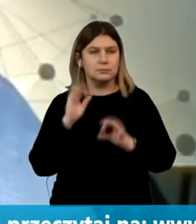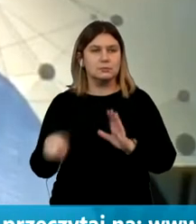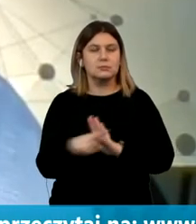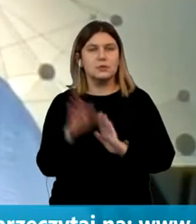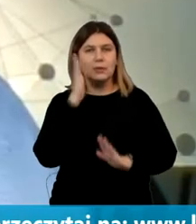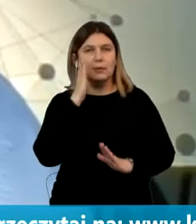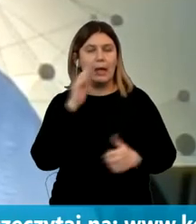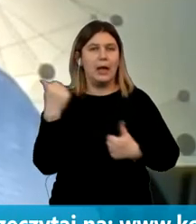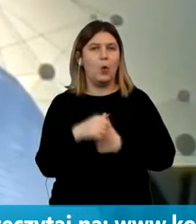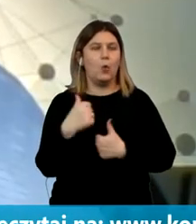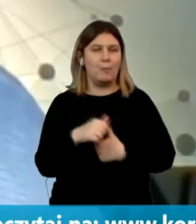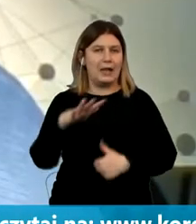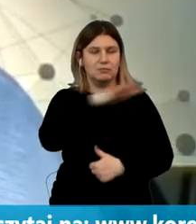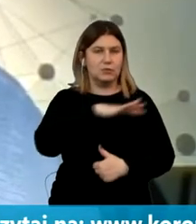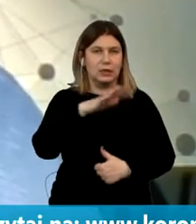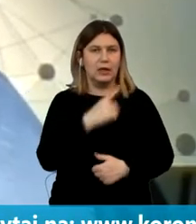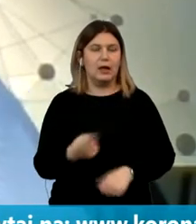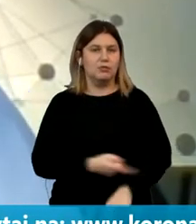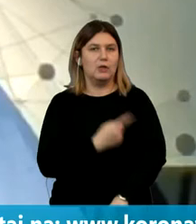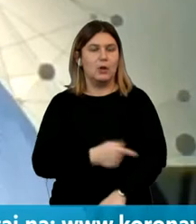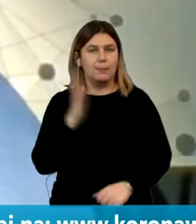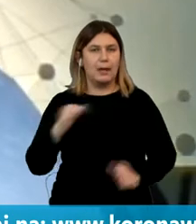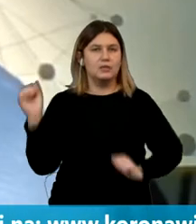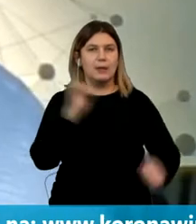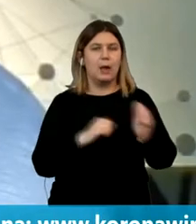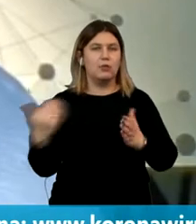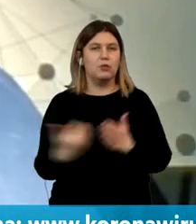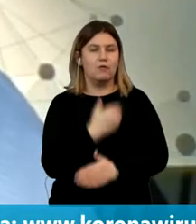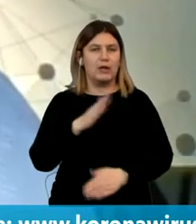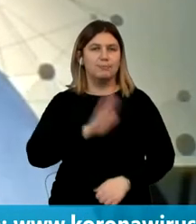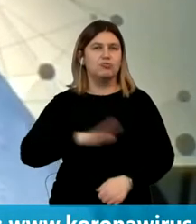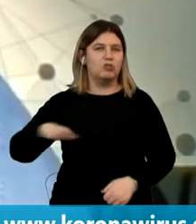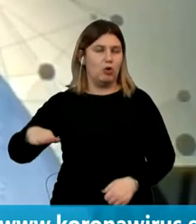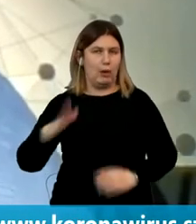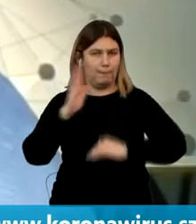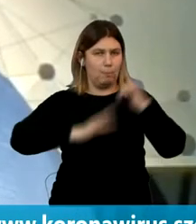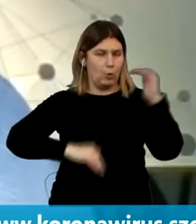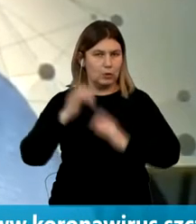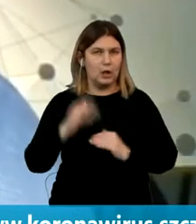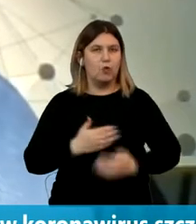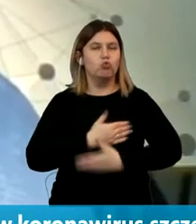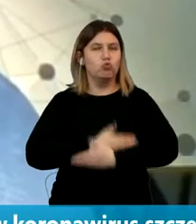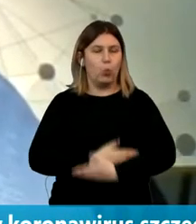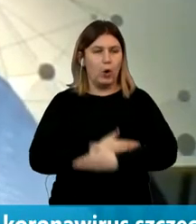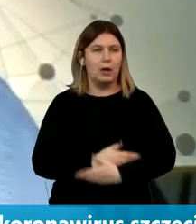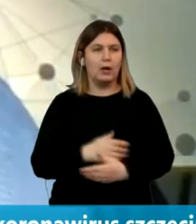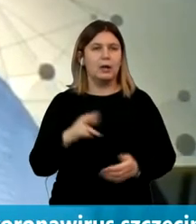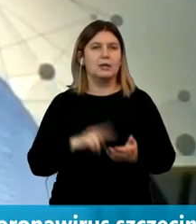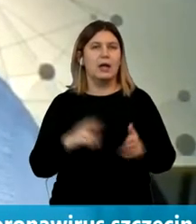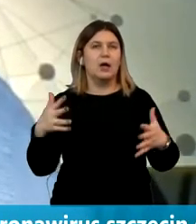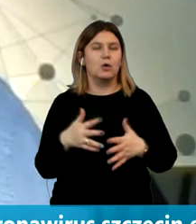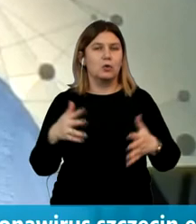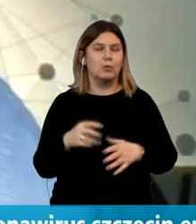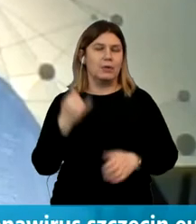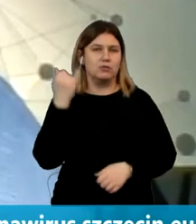mieszkańców Dumieniec. Lada moment ogłosimy przetarg na nowe przedszkole oraz żłobek, a dokładnie na klubik dziecięcy do lat